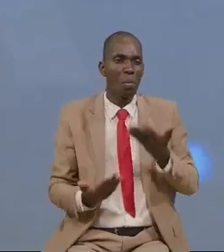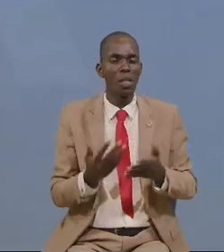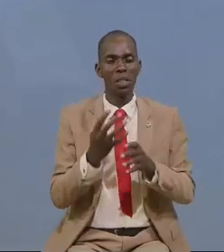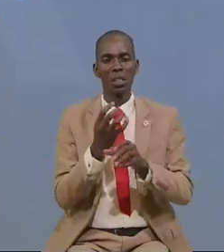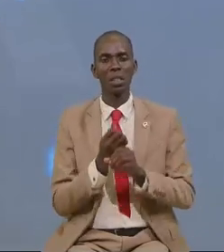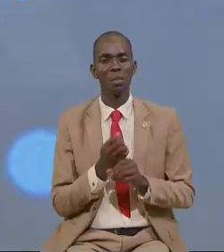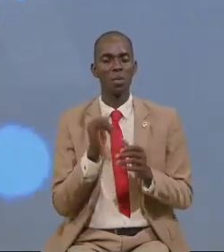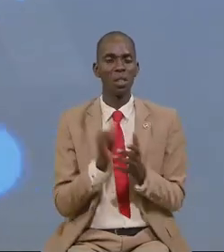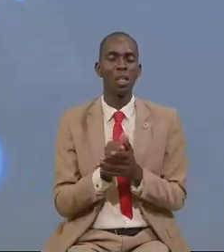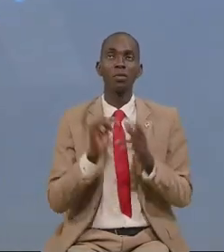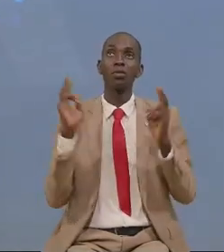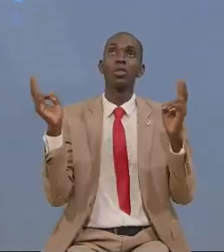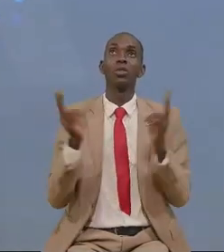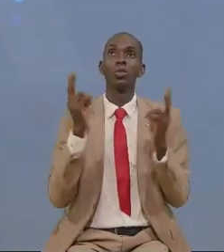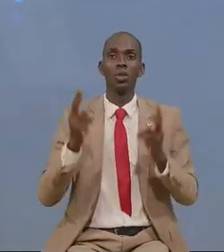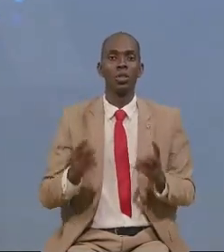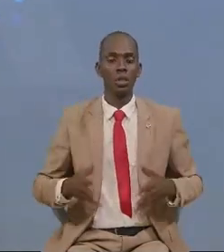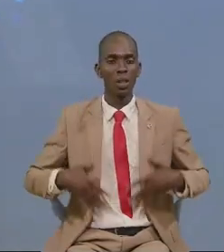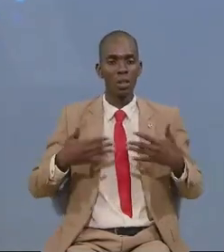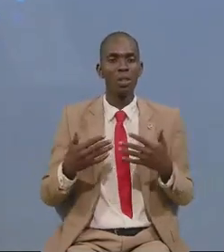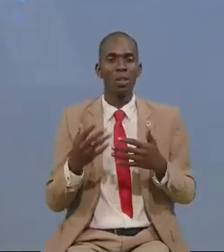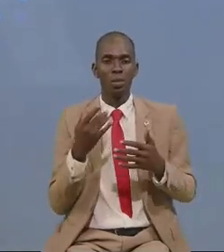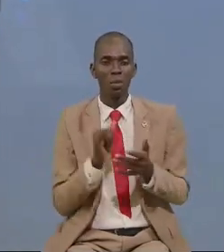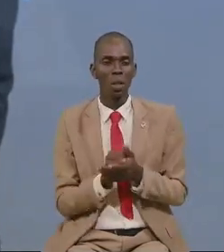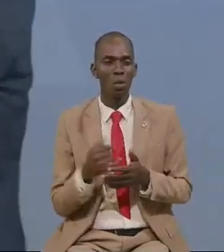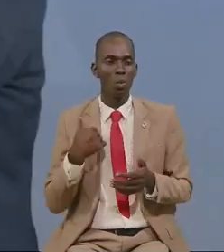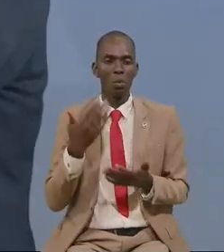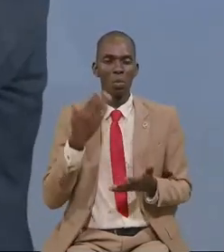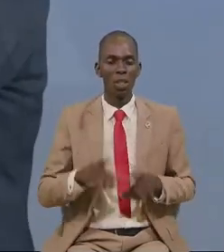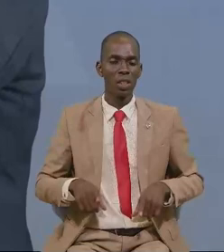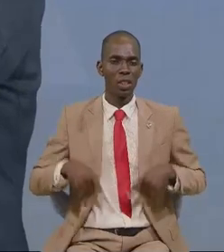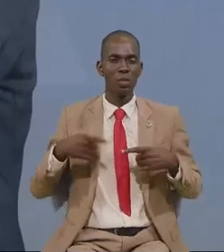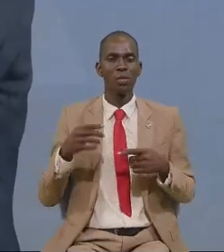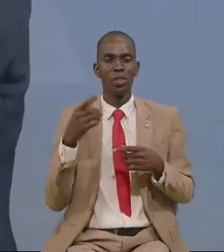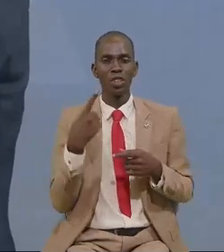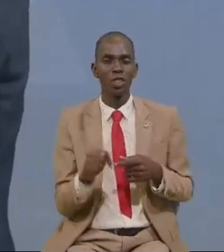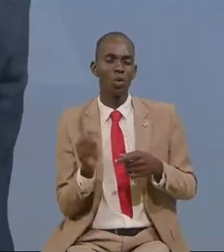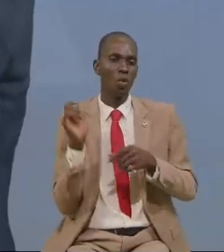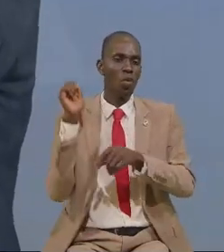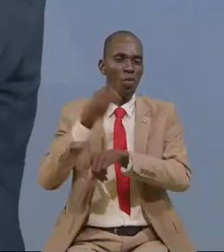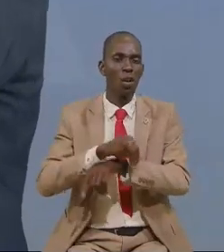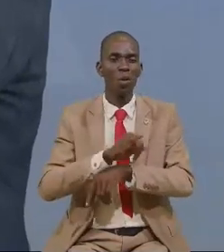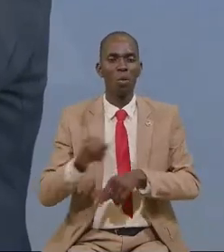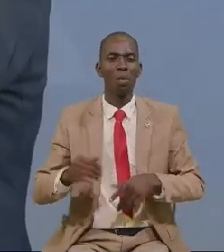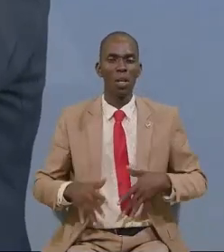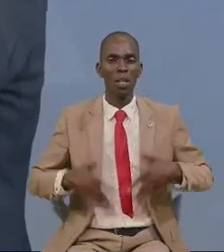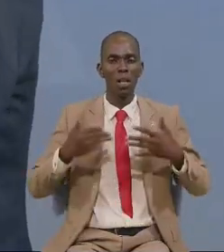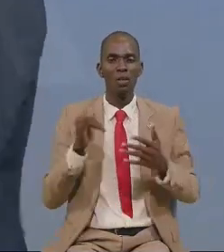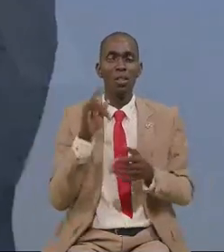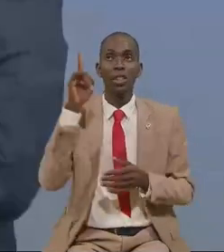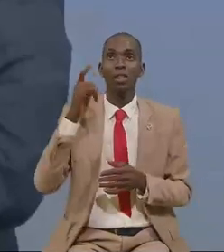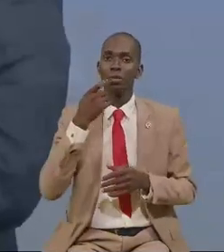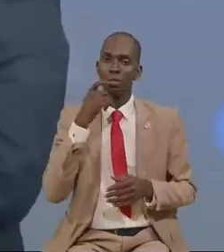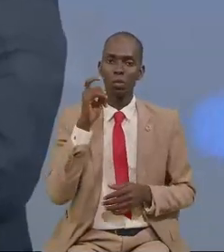victorieuse. Vivre la vie triomphante. Vivre la vie victorieuse qu'il